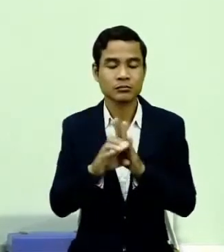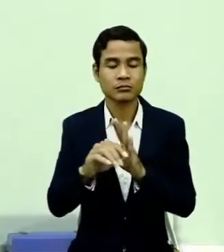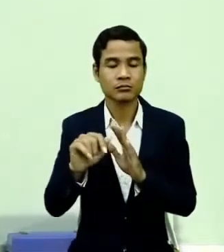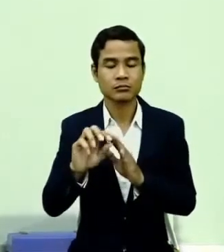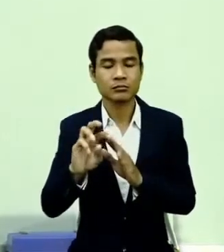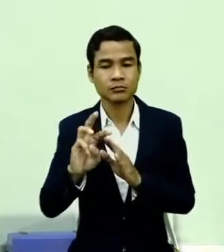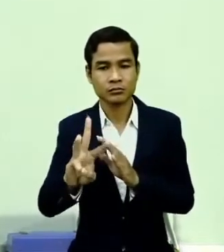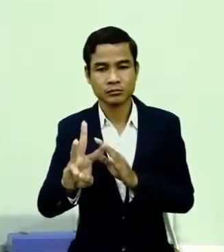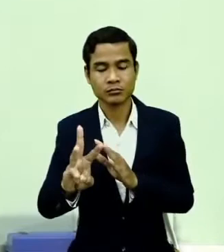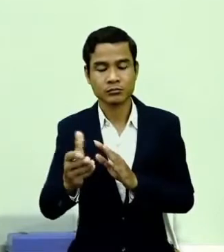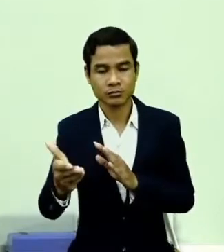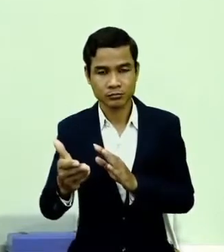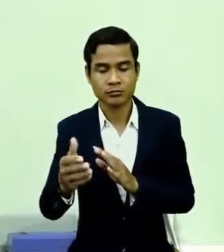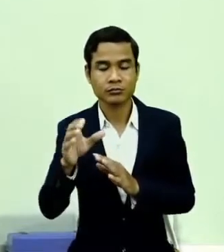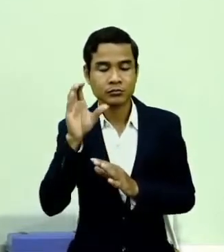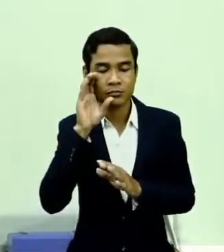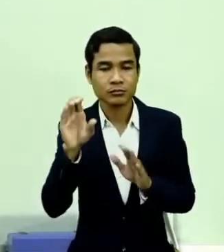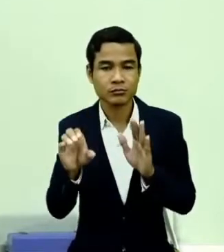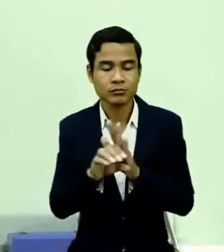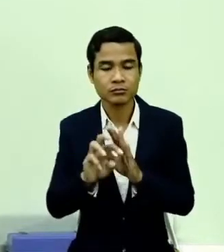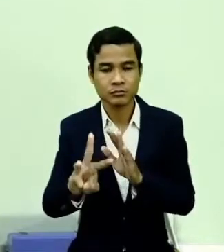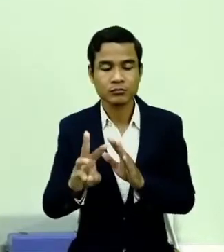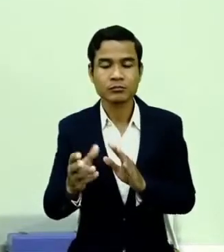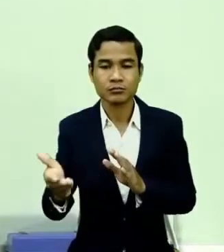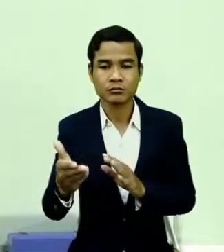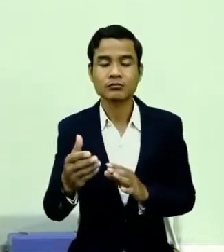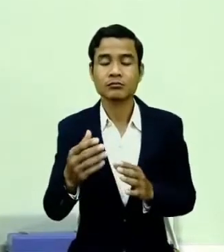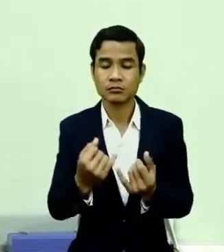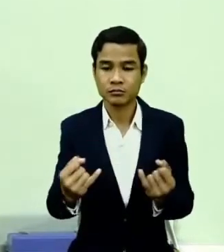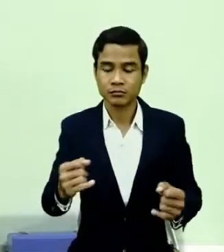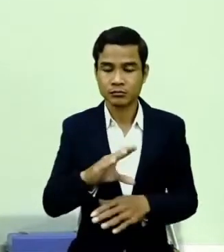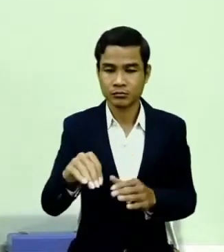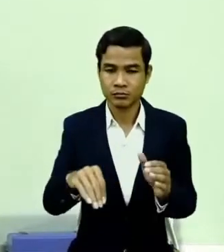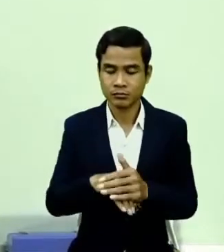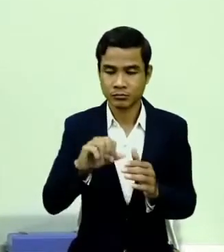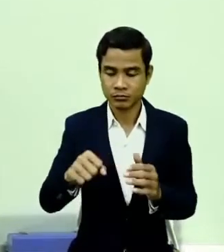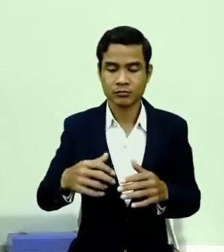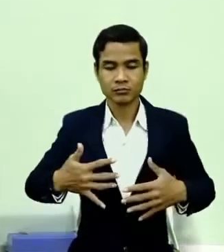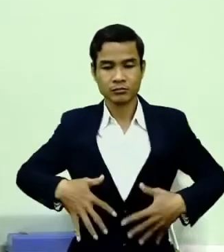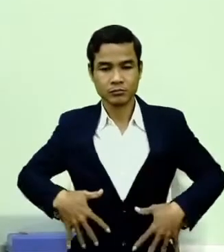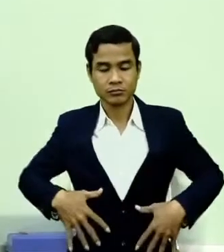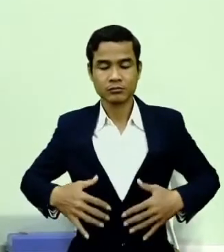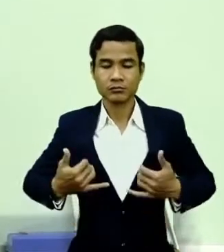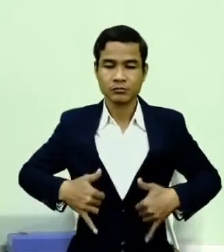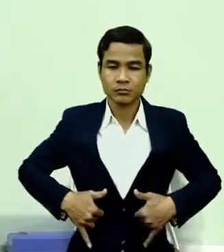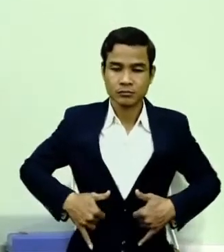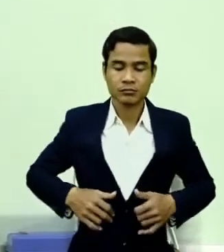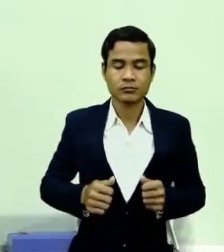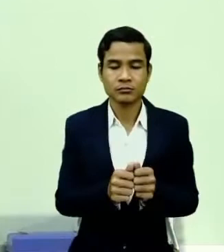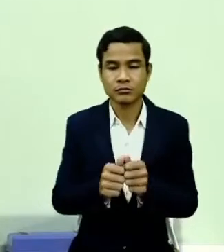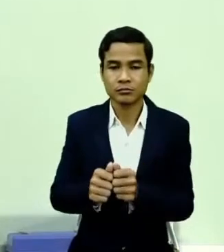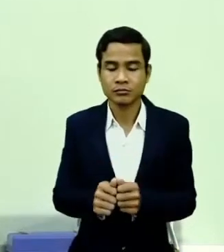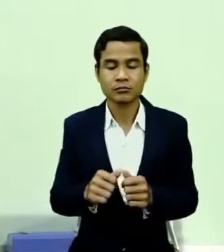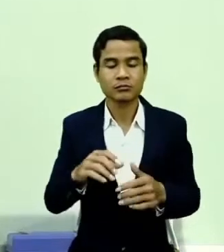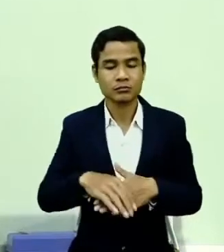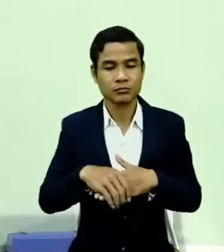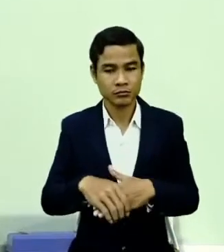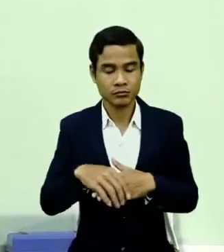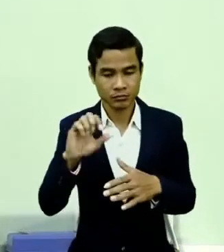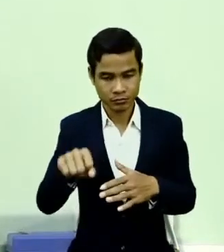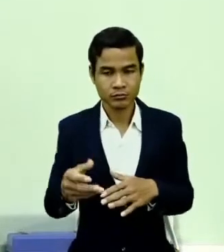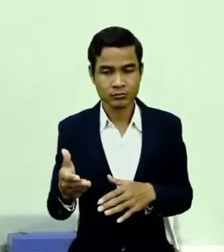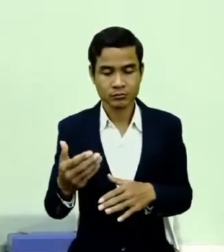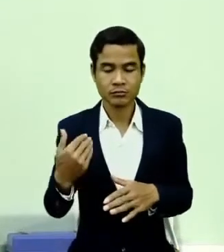chà rụp tị bầy ní rụp tị bầy ní cứ cậu mà tặng ốc ai lên cầm sán chứ mùi nâng mật phẹ bàn được chứ nét